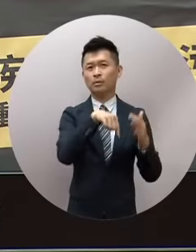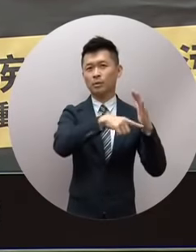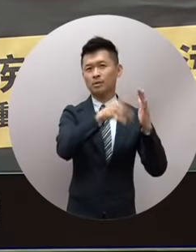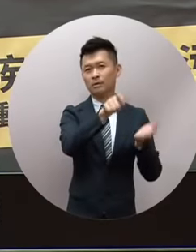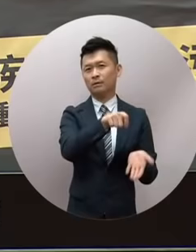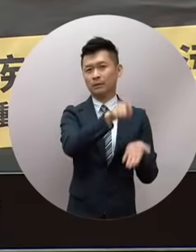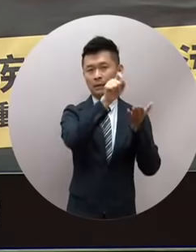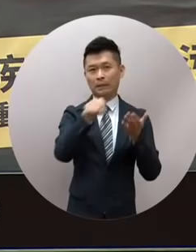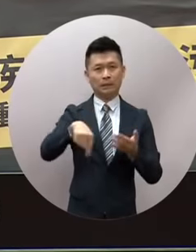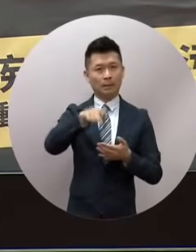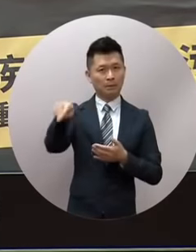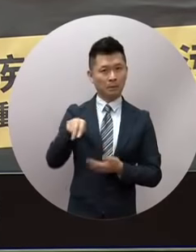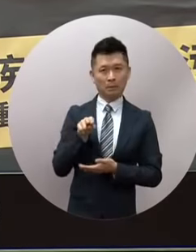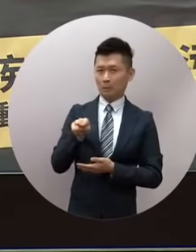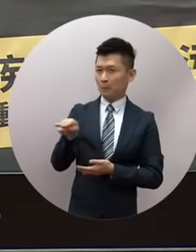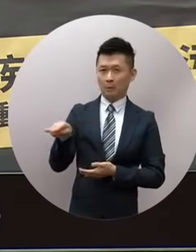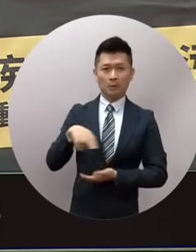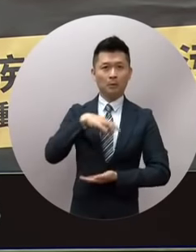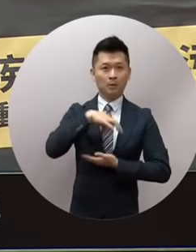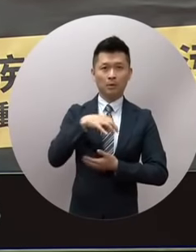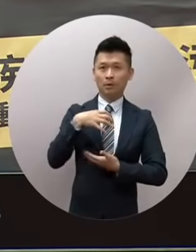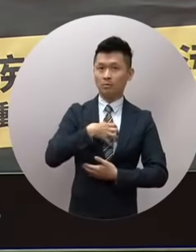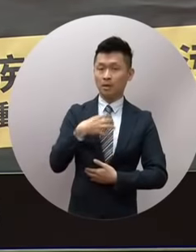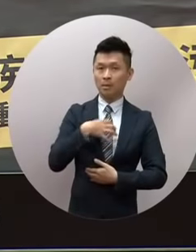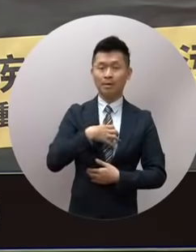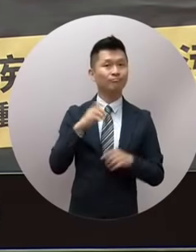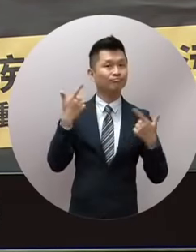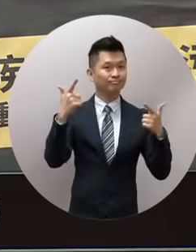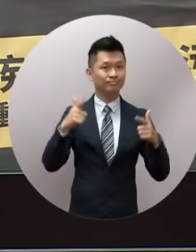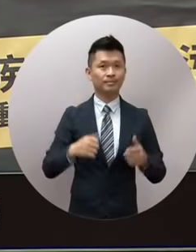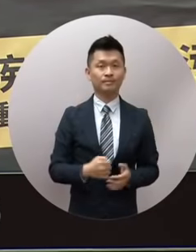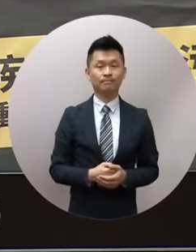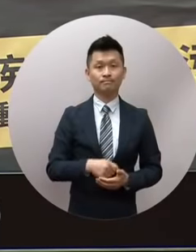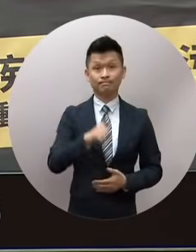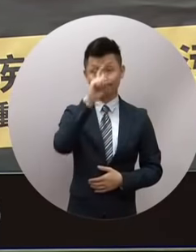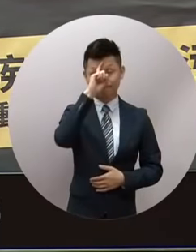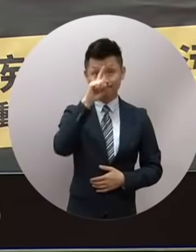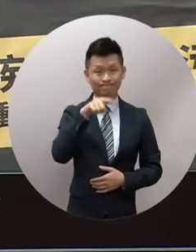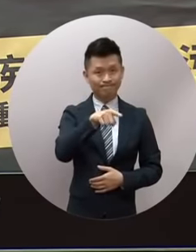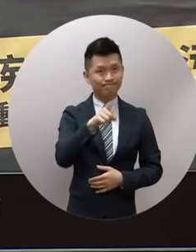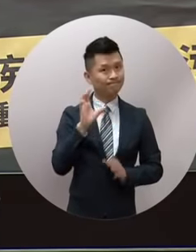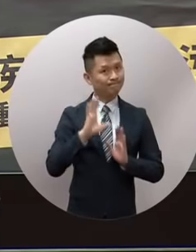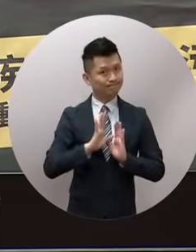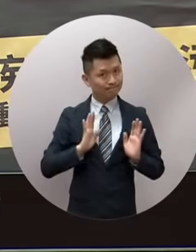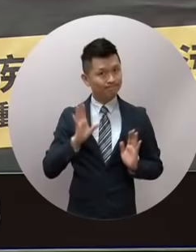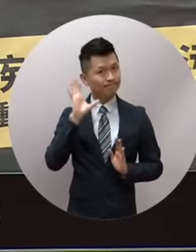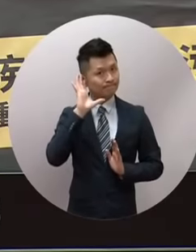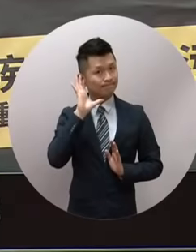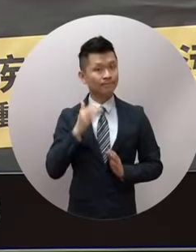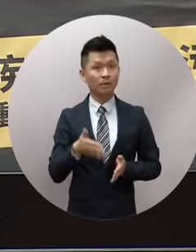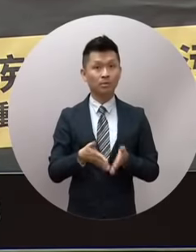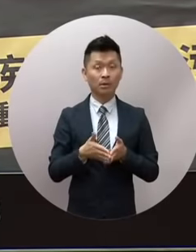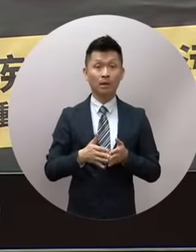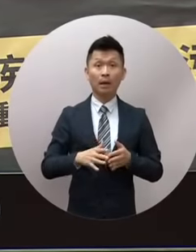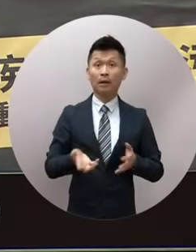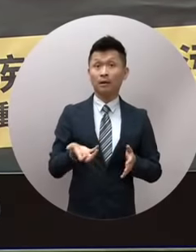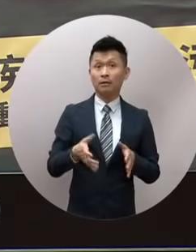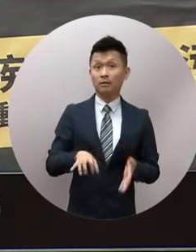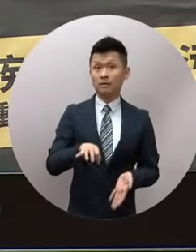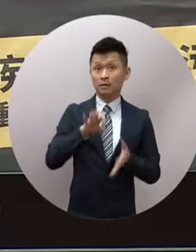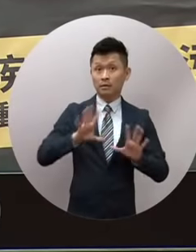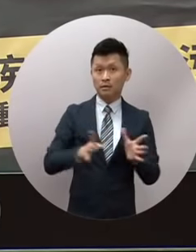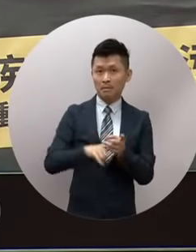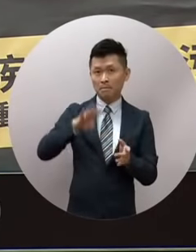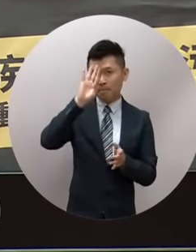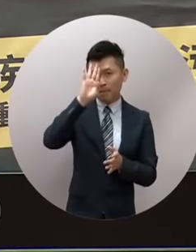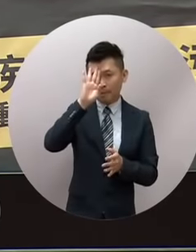到说，他们其实是这么让人的担心或让人家害怕的。所以很希望院长能够听见他们的声音。那刚刚提到的这一位精神失序的朋友 有